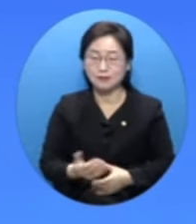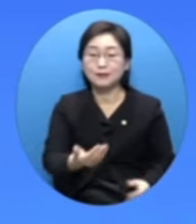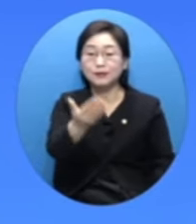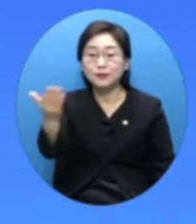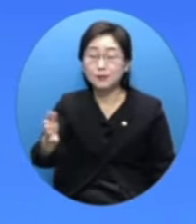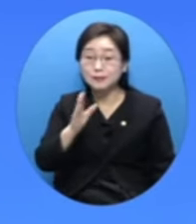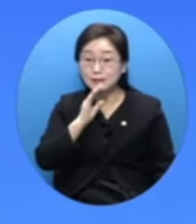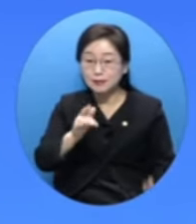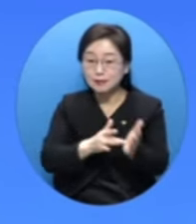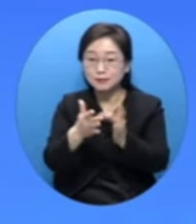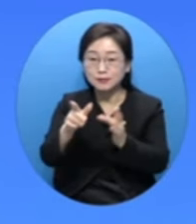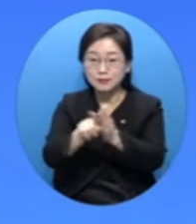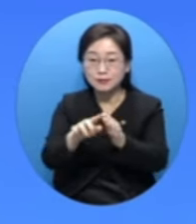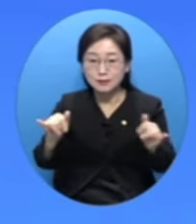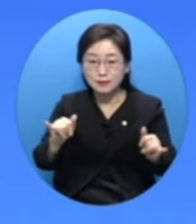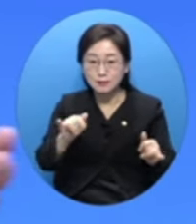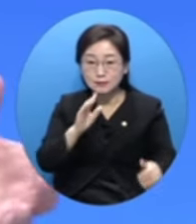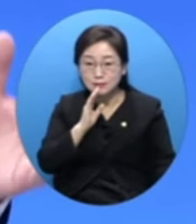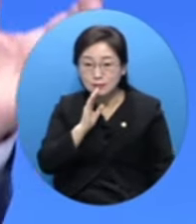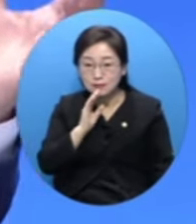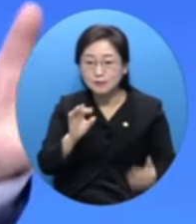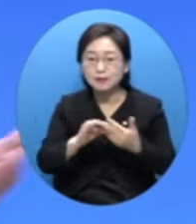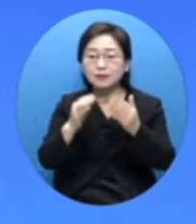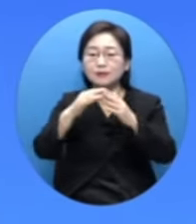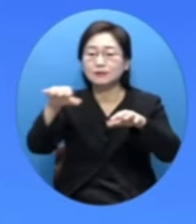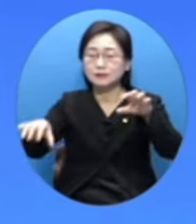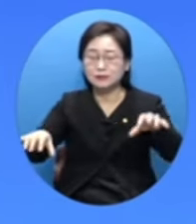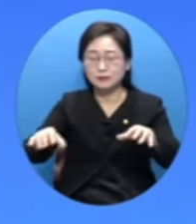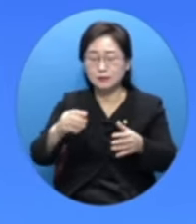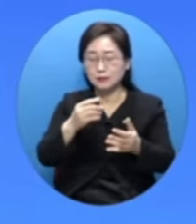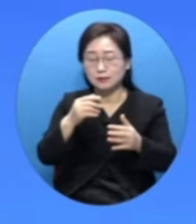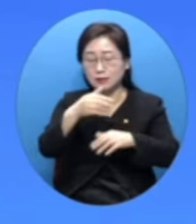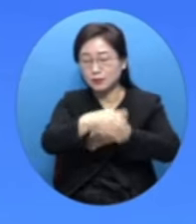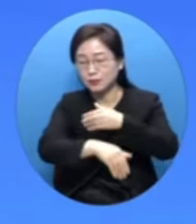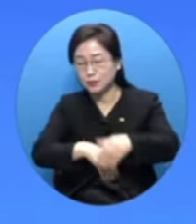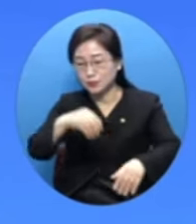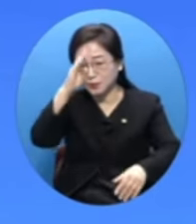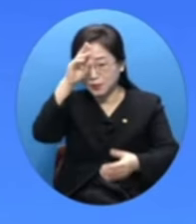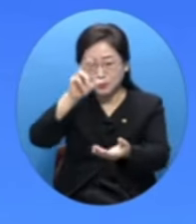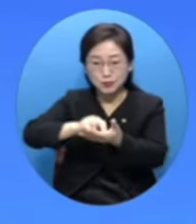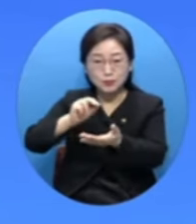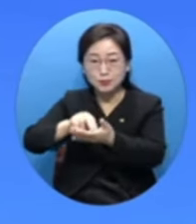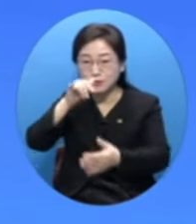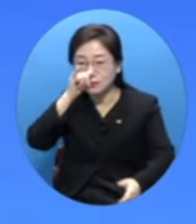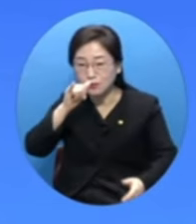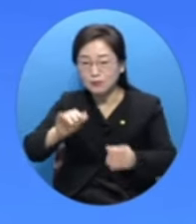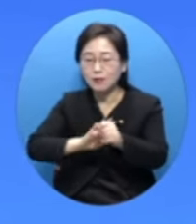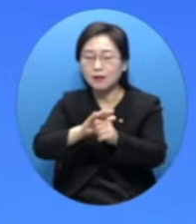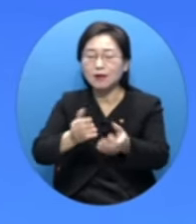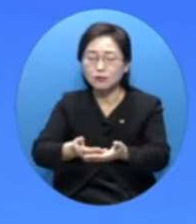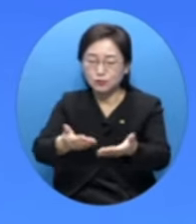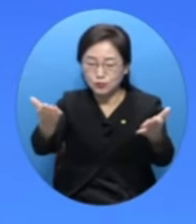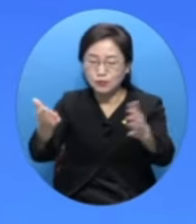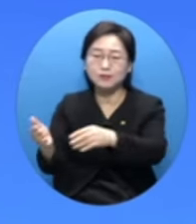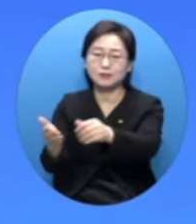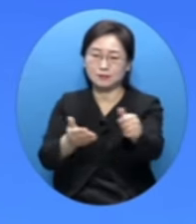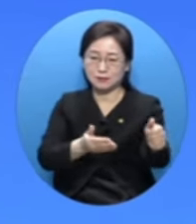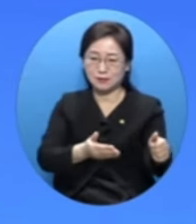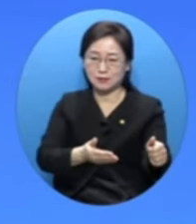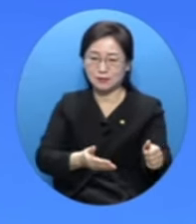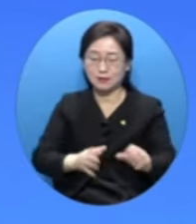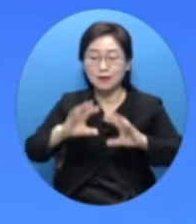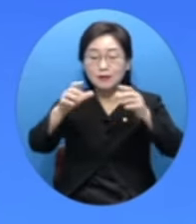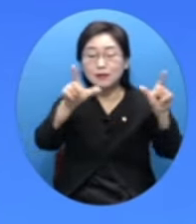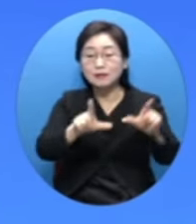진정한 크리스찬이라고 하면 여러분 주위에 소외되고 병들고 못 있는 사람들을 사랑으로 품어야 될 것입니다. 이 땅에 살고